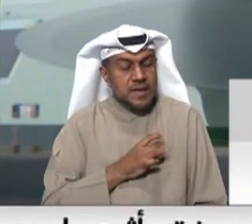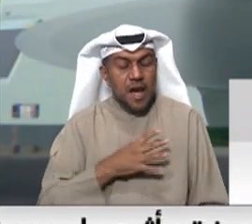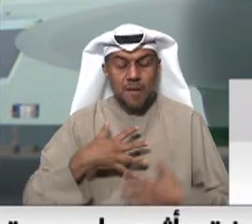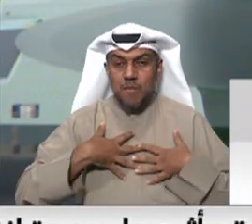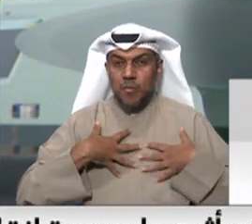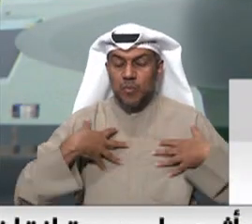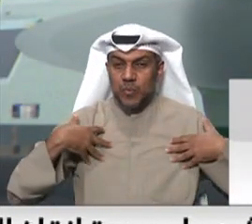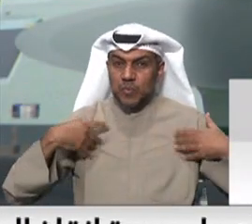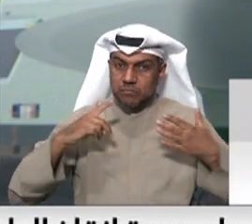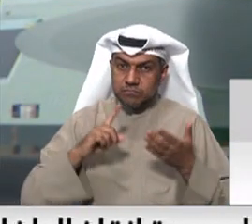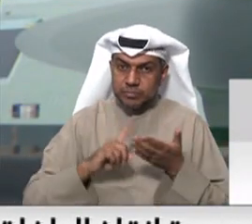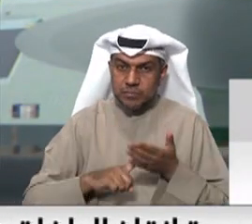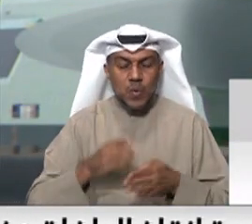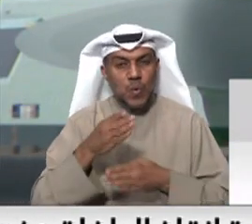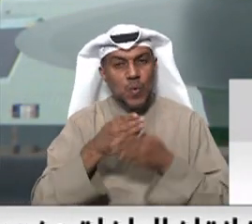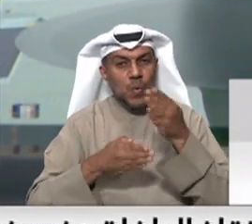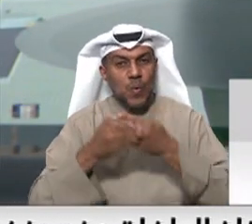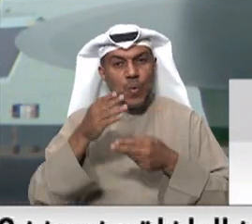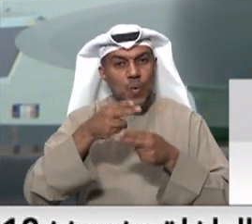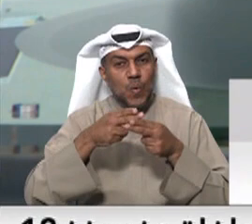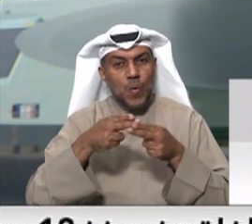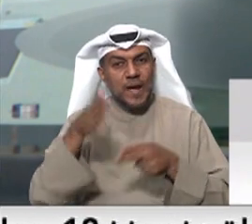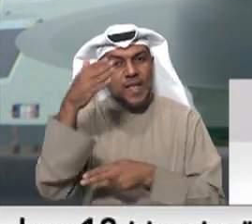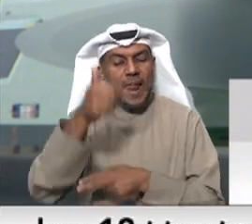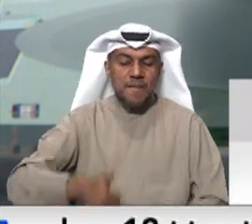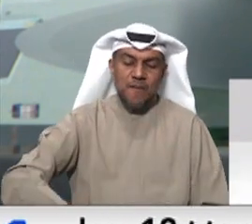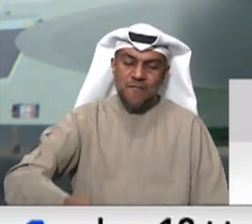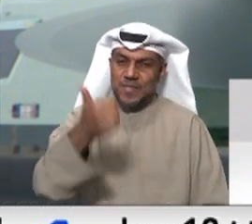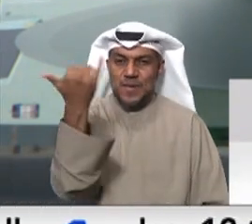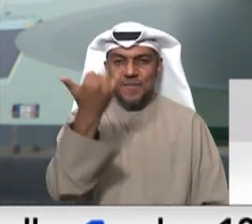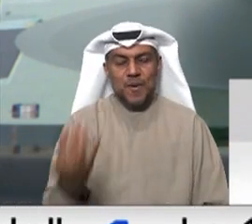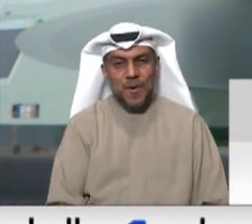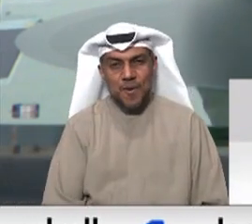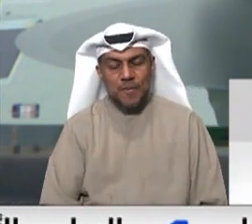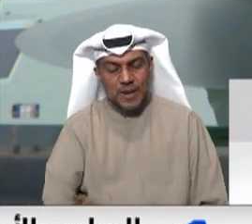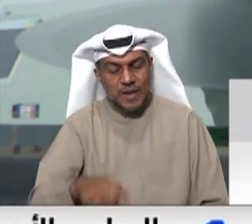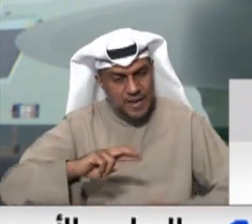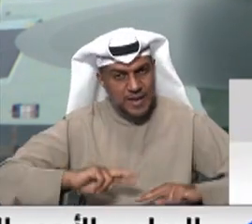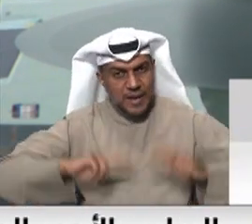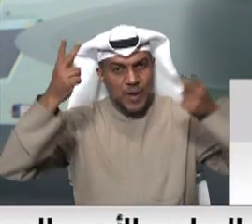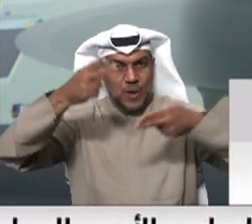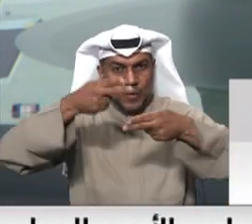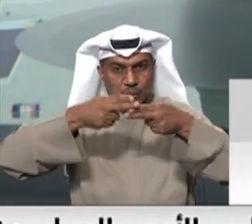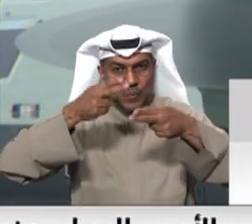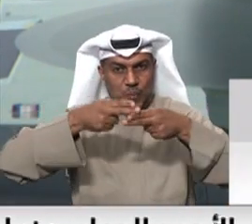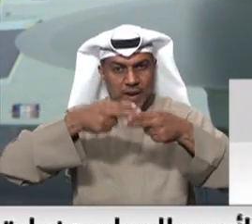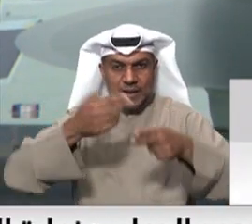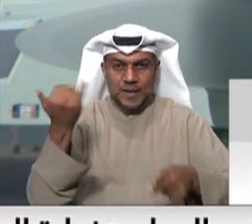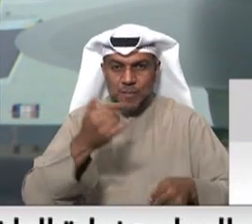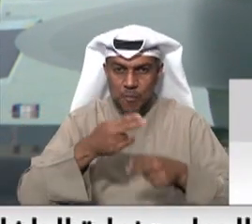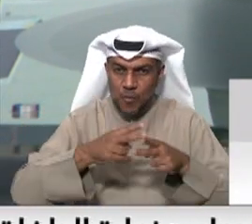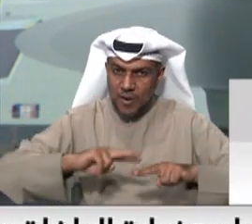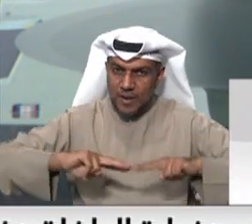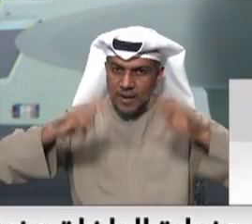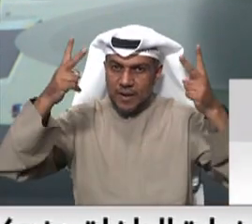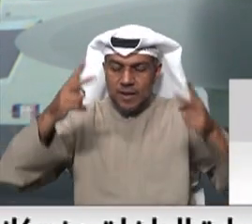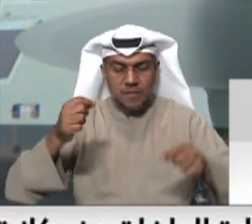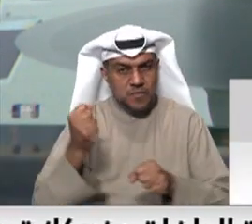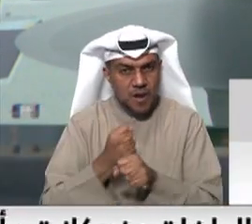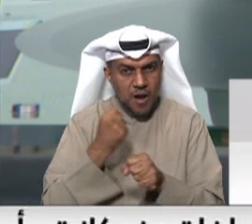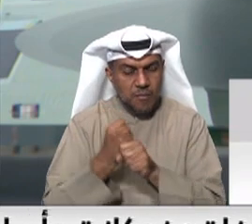فيها عمار يا كويت. الكويت اليوم تشهد نقلة نوعية في حجم المشاريع